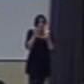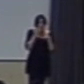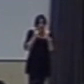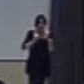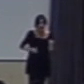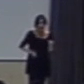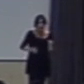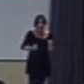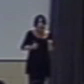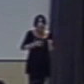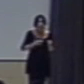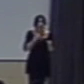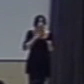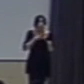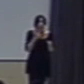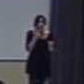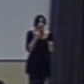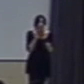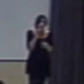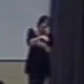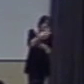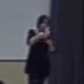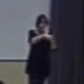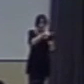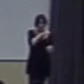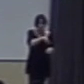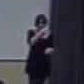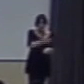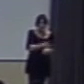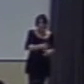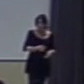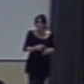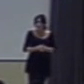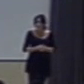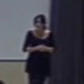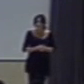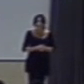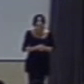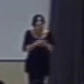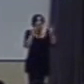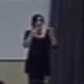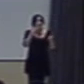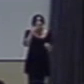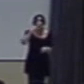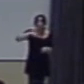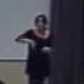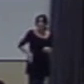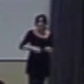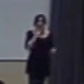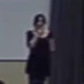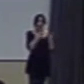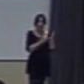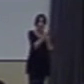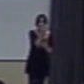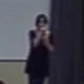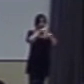haver desbancat d'altres valors inherents, en principi, a la tasca del periodista, com és el rigor, la profunditat,